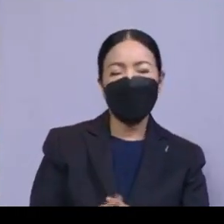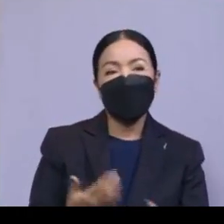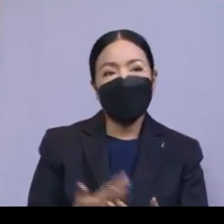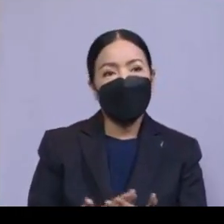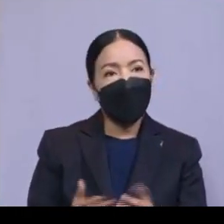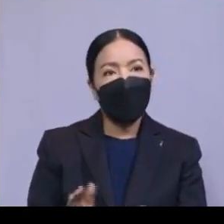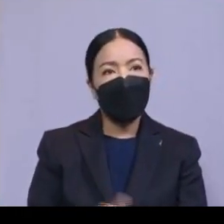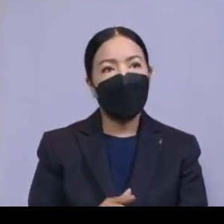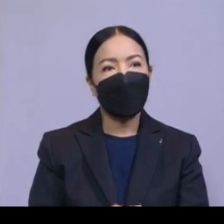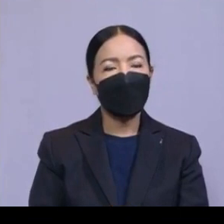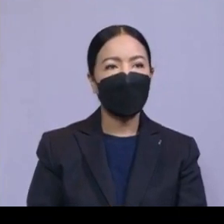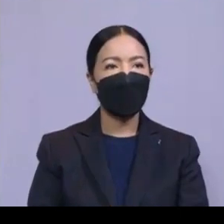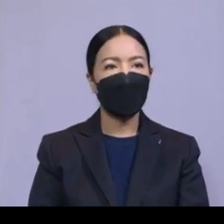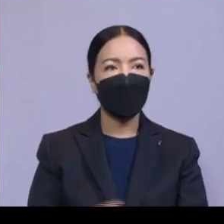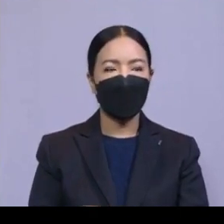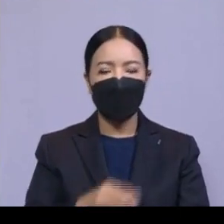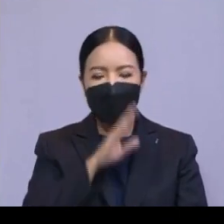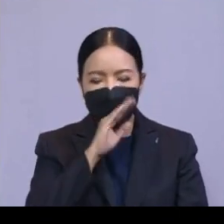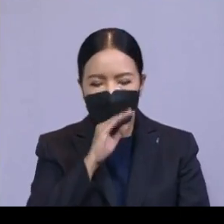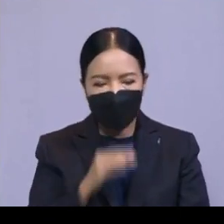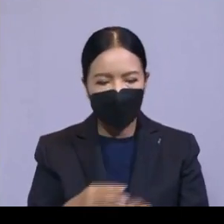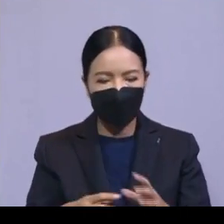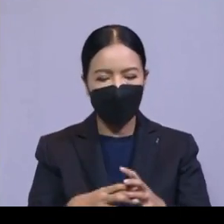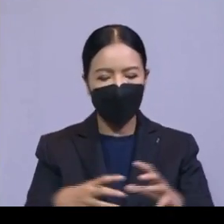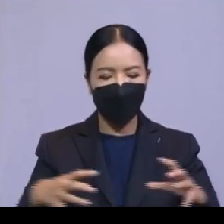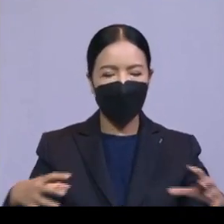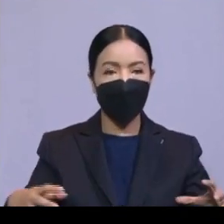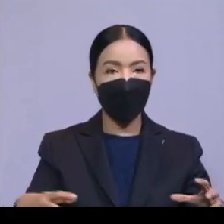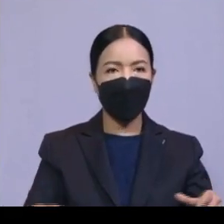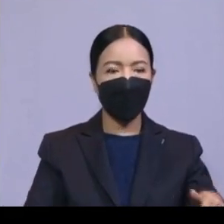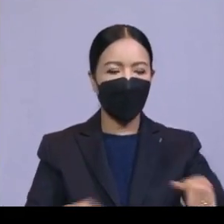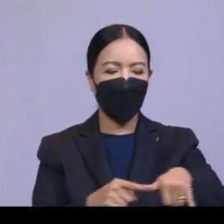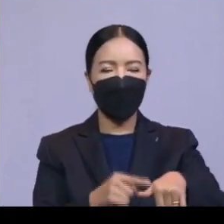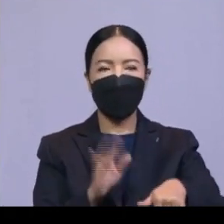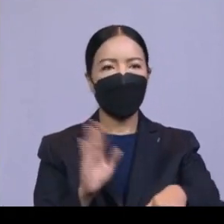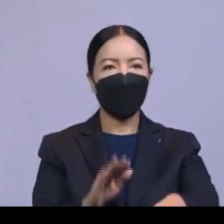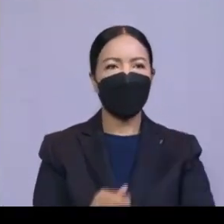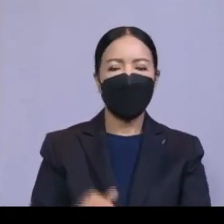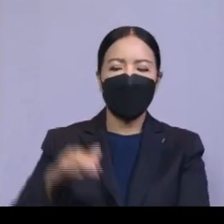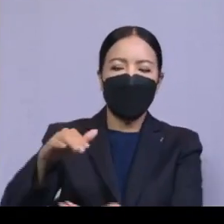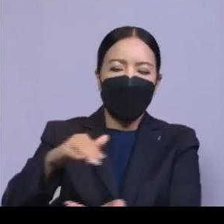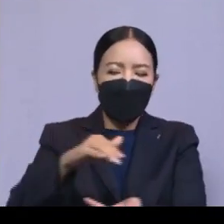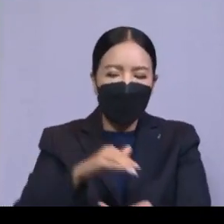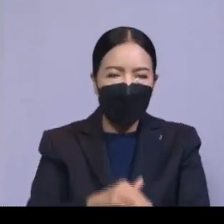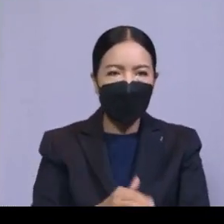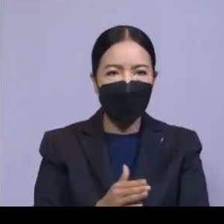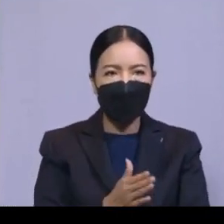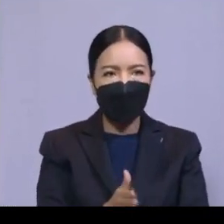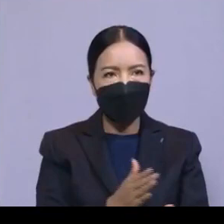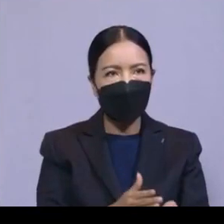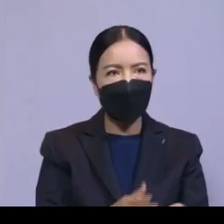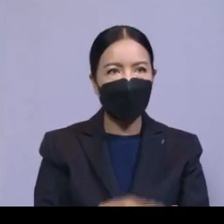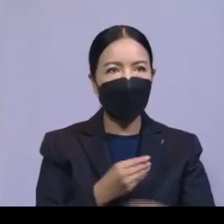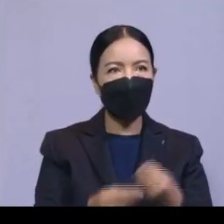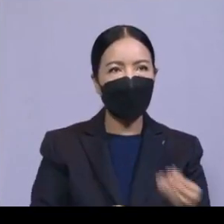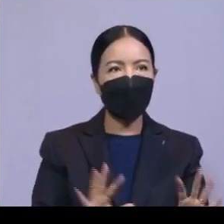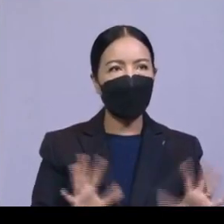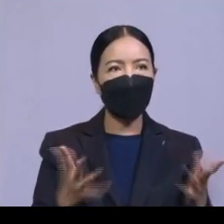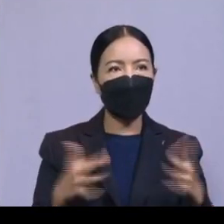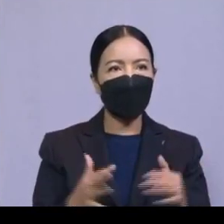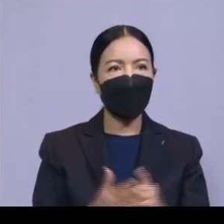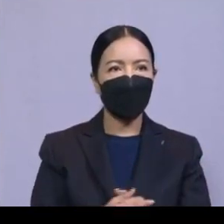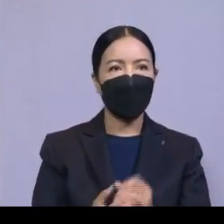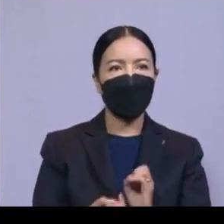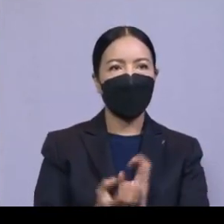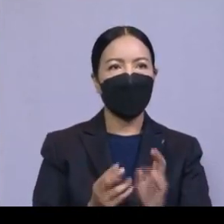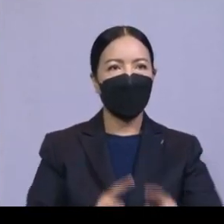มีไม่มีการที่จะมาเชือดหมูเท่าตรงตัวต่อไปค่ะต่อไปนี้ช้างรับมานิดๆหน่อยๆเพราะขายไม่หมดเดี๋ยวมันจะเข้าตัวงั้นเดี๋ยวมัน